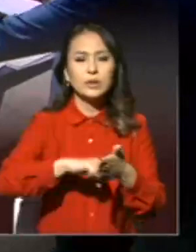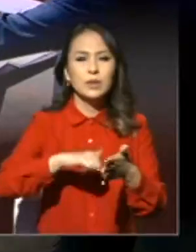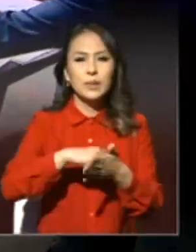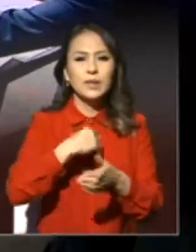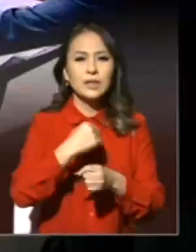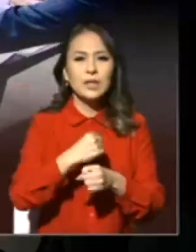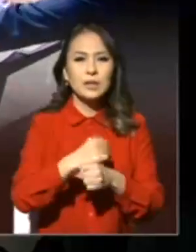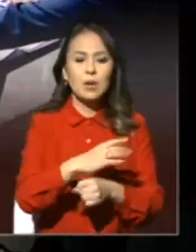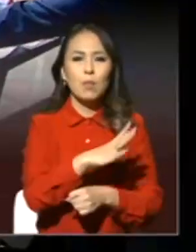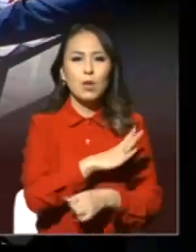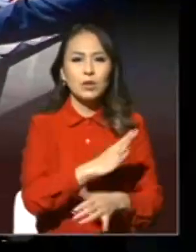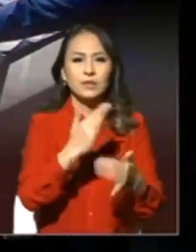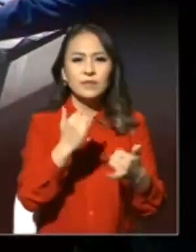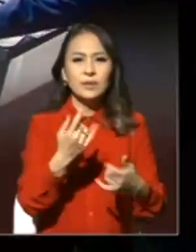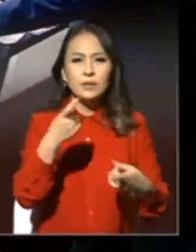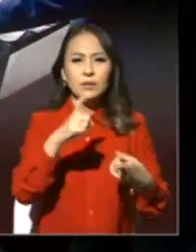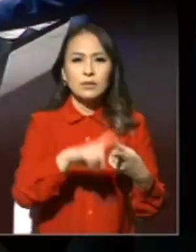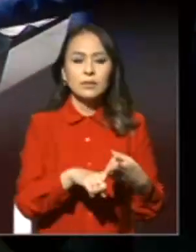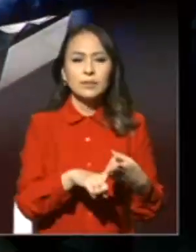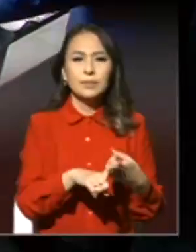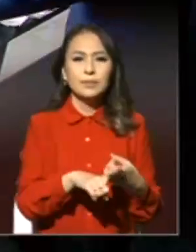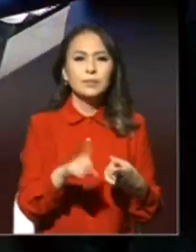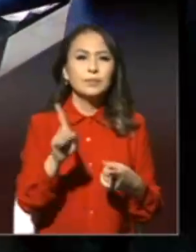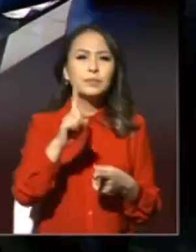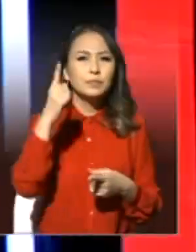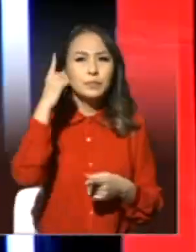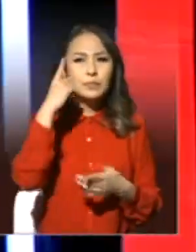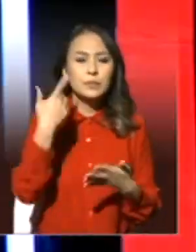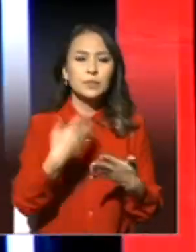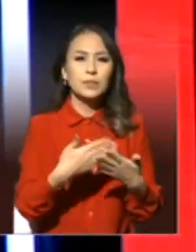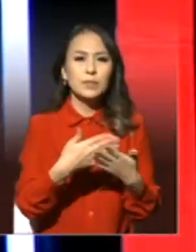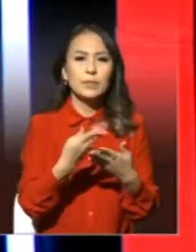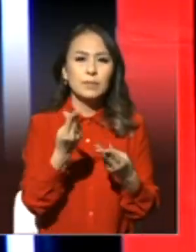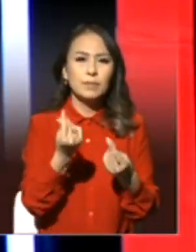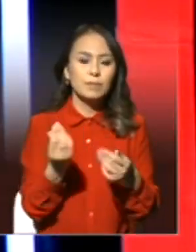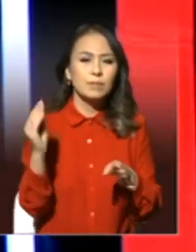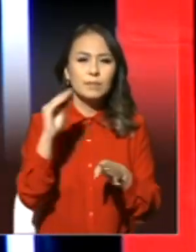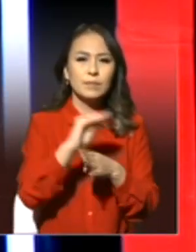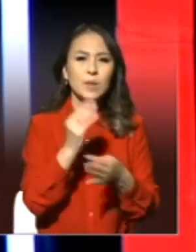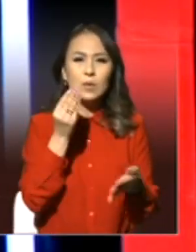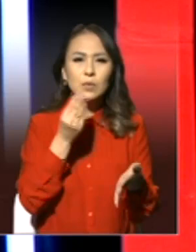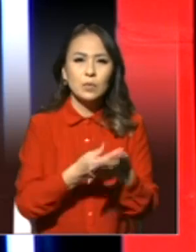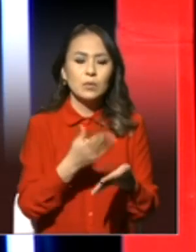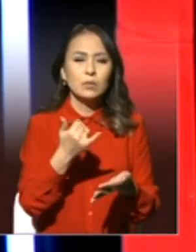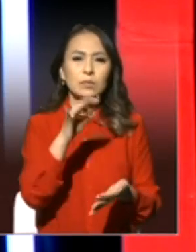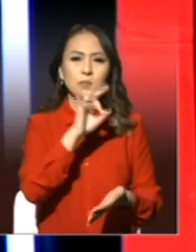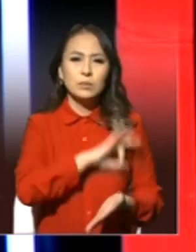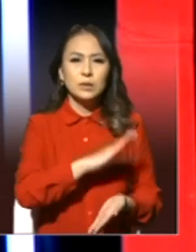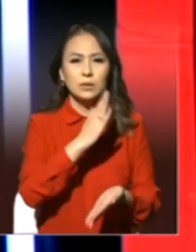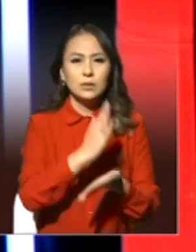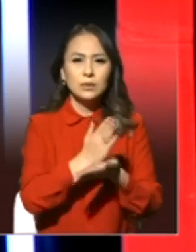түсіндірді. Осыған қатысты сіздер не ойлайсыздар? Дәл қазір бағаның қымбаттауы қаншалық тиімді?